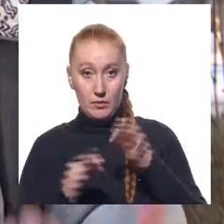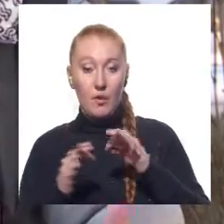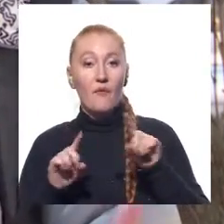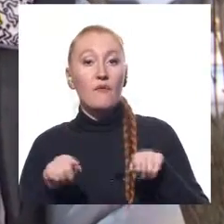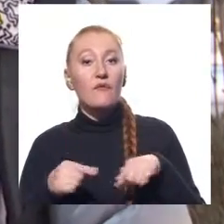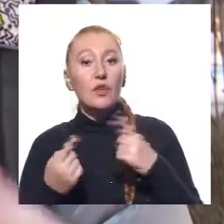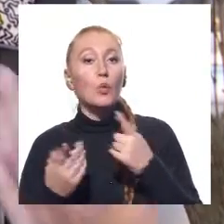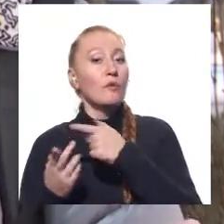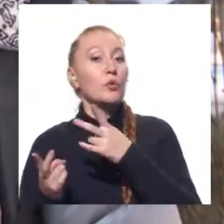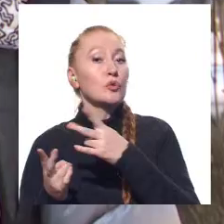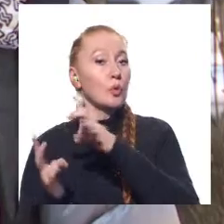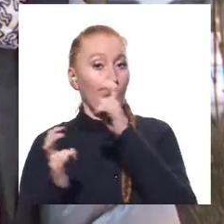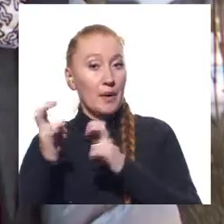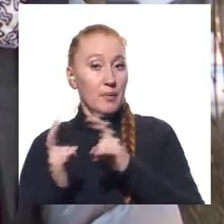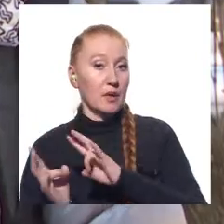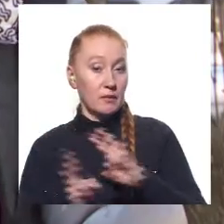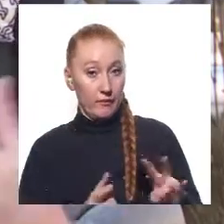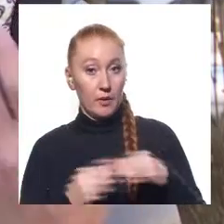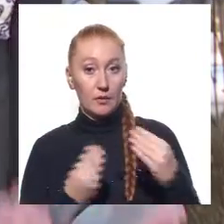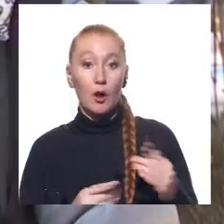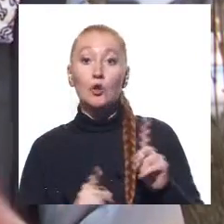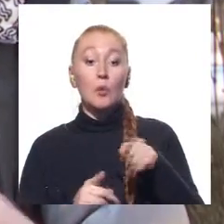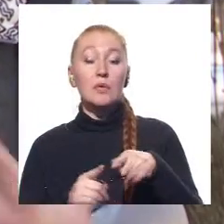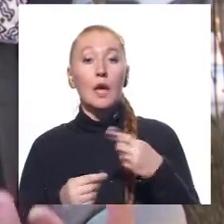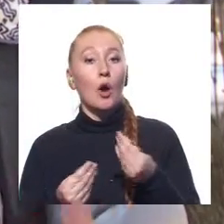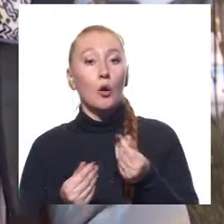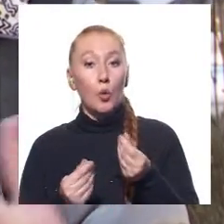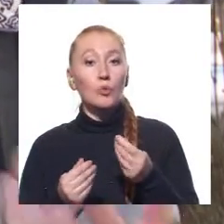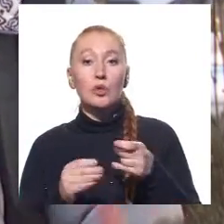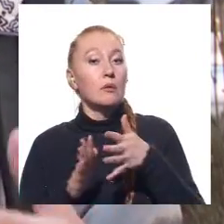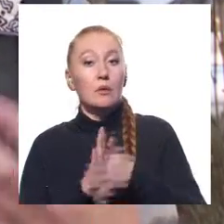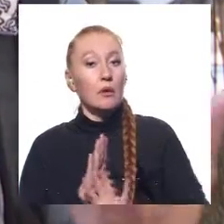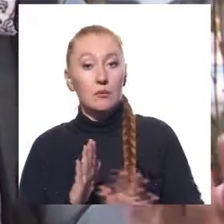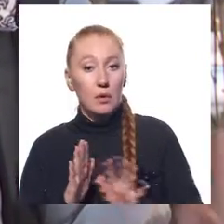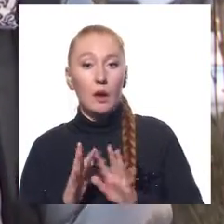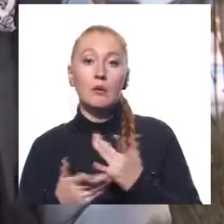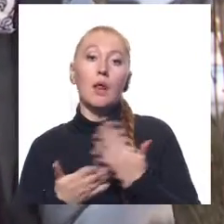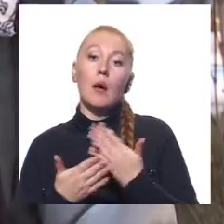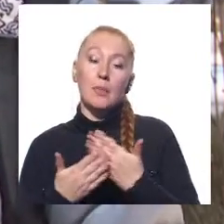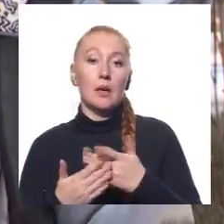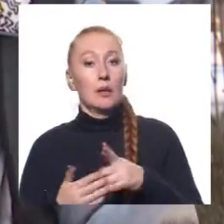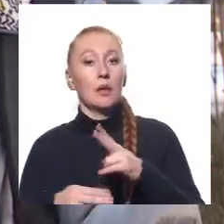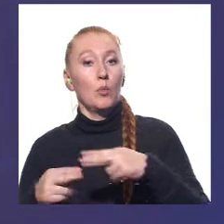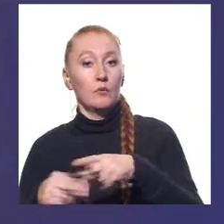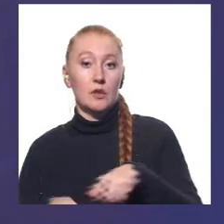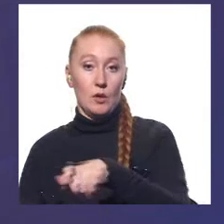відновлення шкоди, яке завдається підприємство, щоб ці гроші не витрачалися, наприклад, на будівництво доріг.